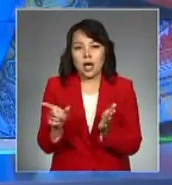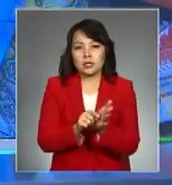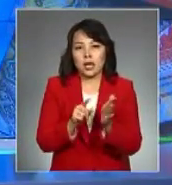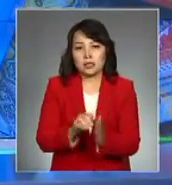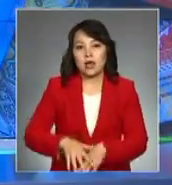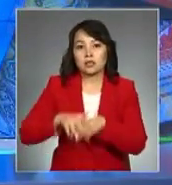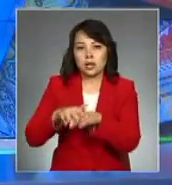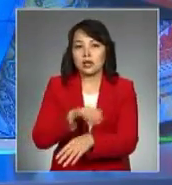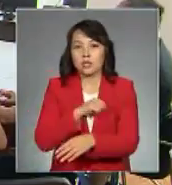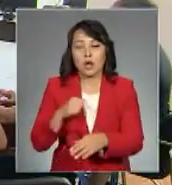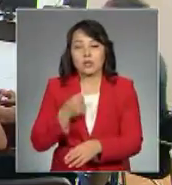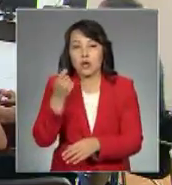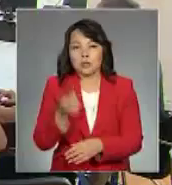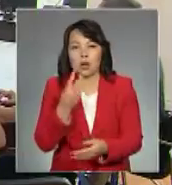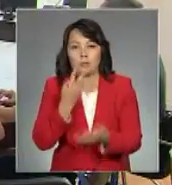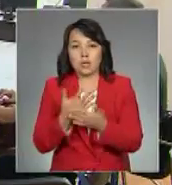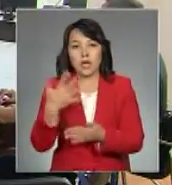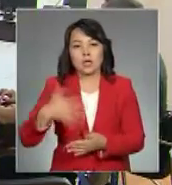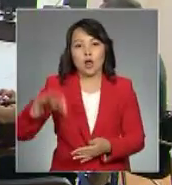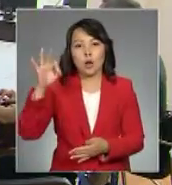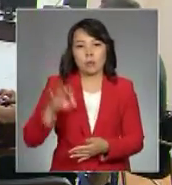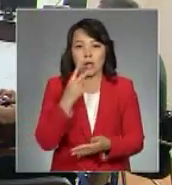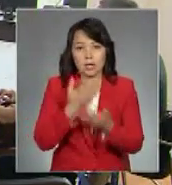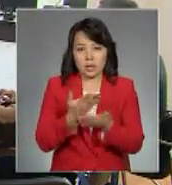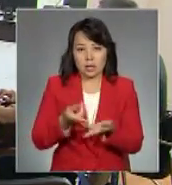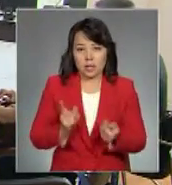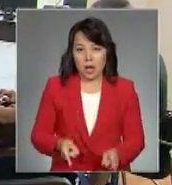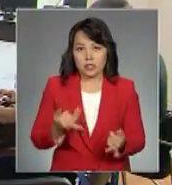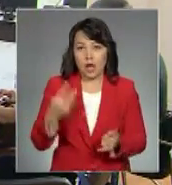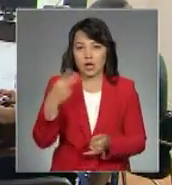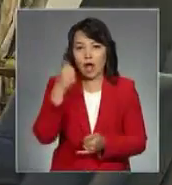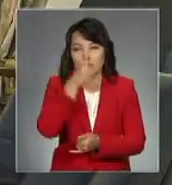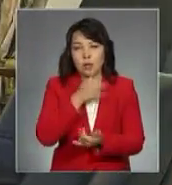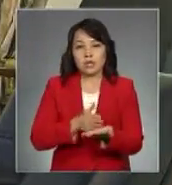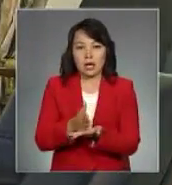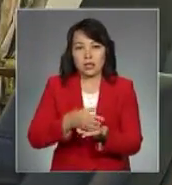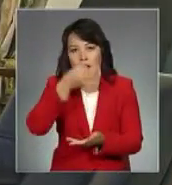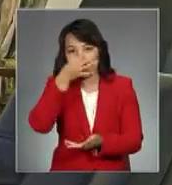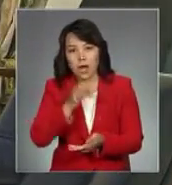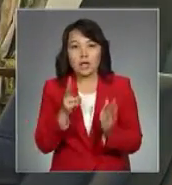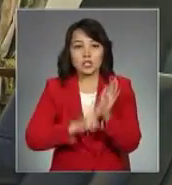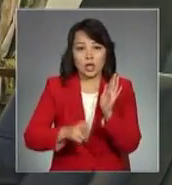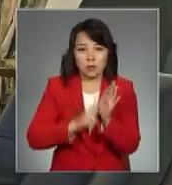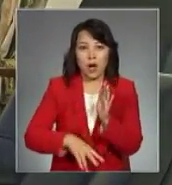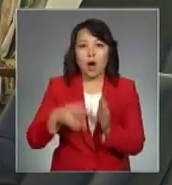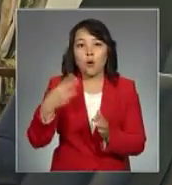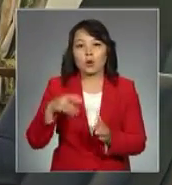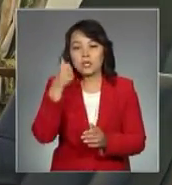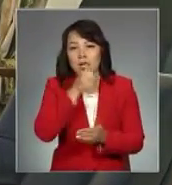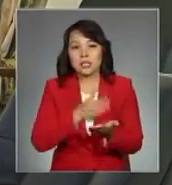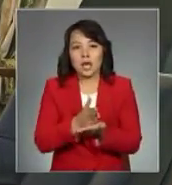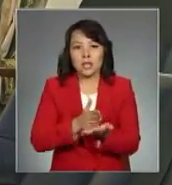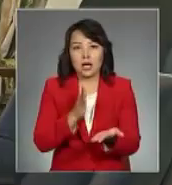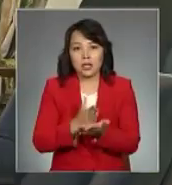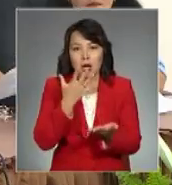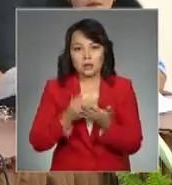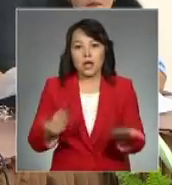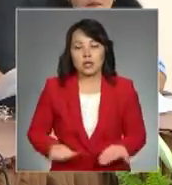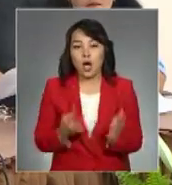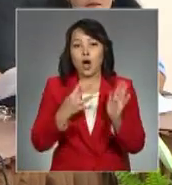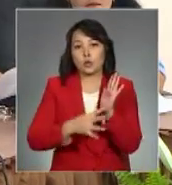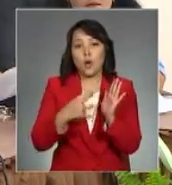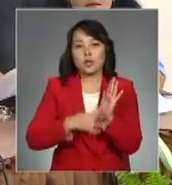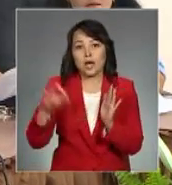мөлшері ең төменгі күнкөріс деңгейінің 50% құрайды. 20 жылдық тәжірибесі бар адамдар 70, ал 30 жылдық өтілге күнкөріс